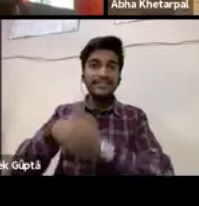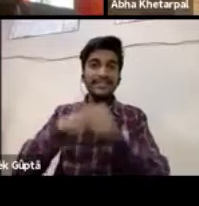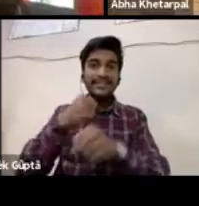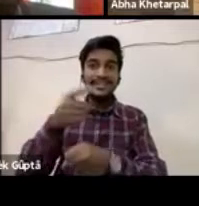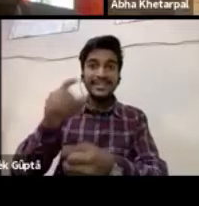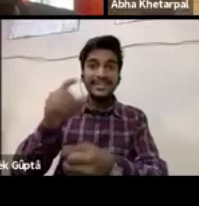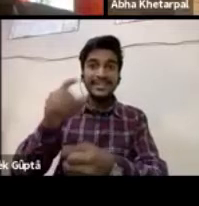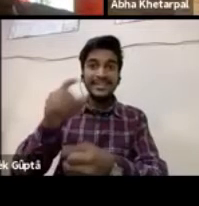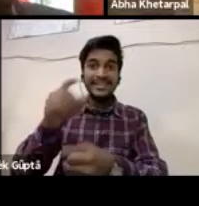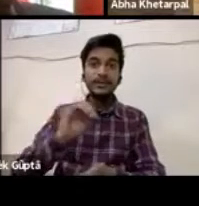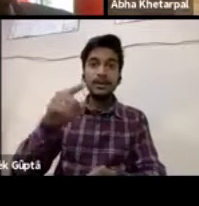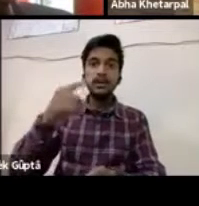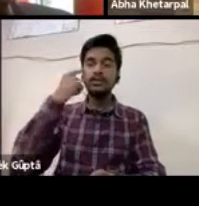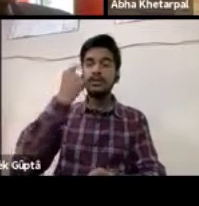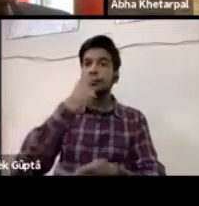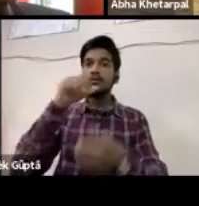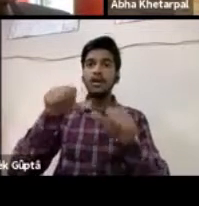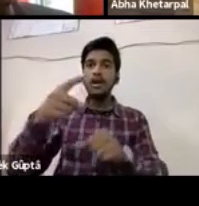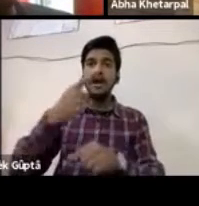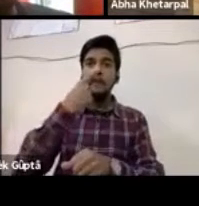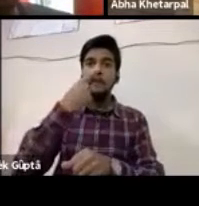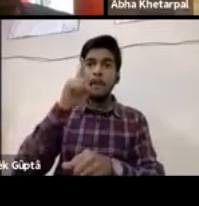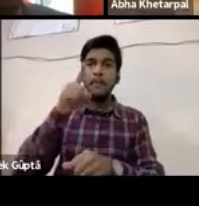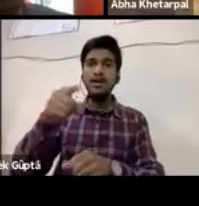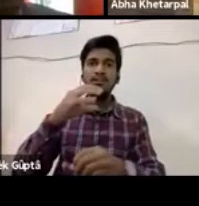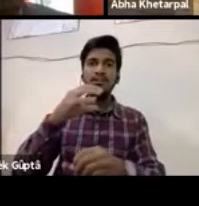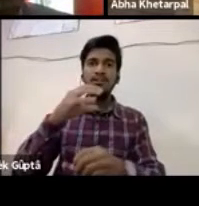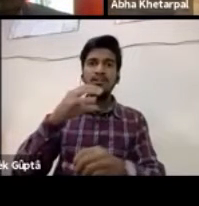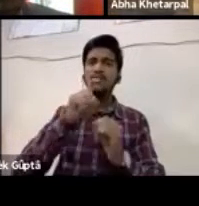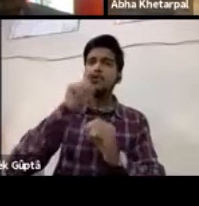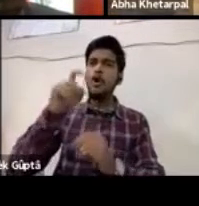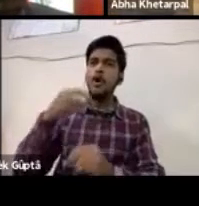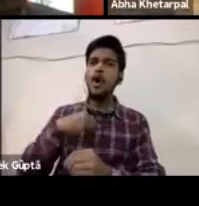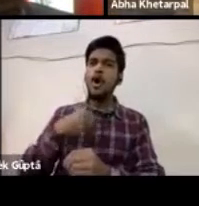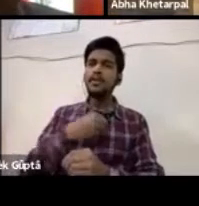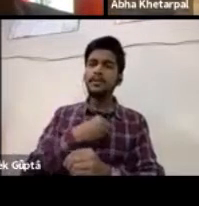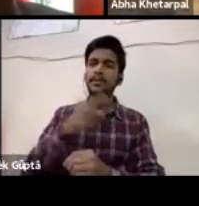मेरी मदर ने ऑप्थमोलॉजिस्ट से एक क्वेश्चन पूछा था, पहला कि